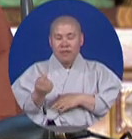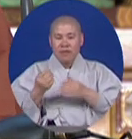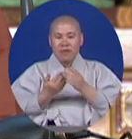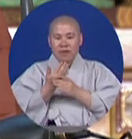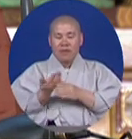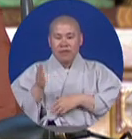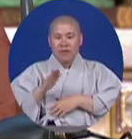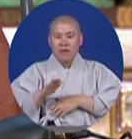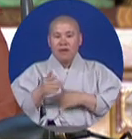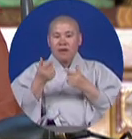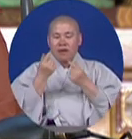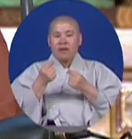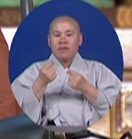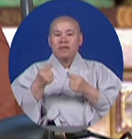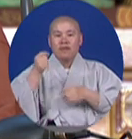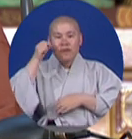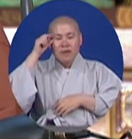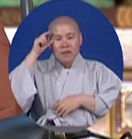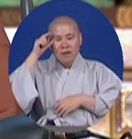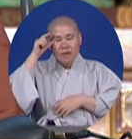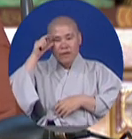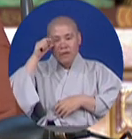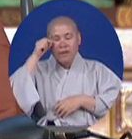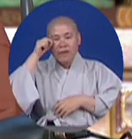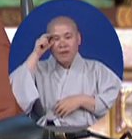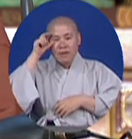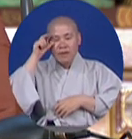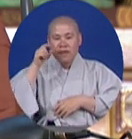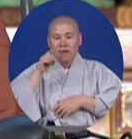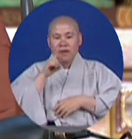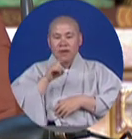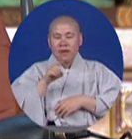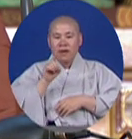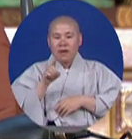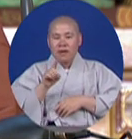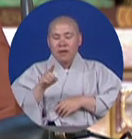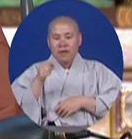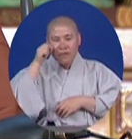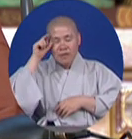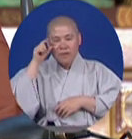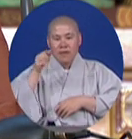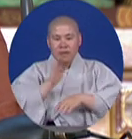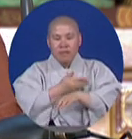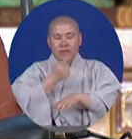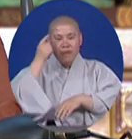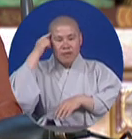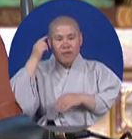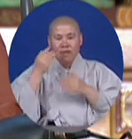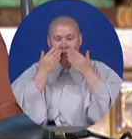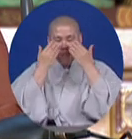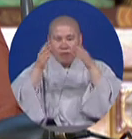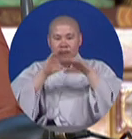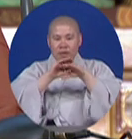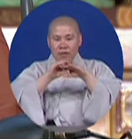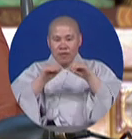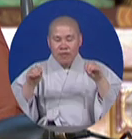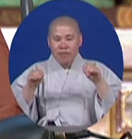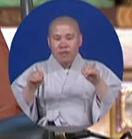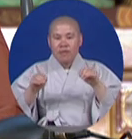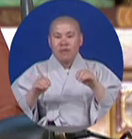또 예현 신심 유구하고 밖으로 몸과 마음이 막 이게 고통이 있는 건